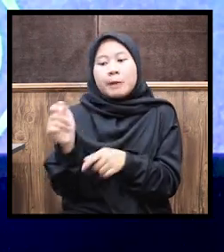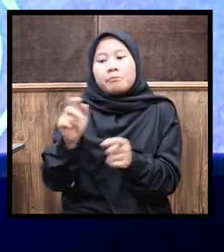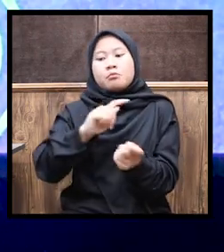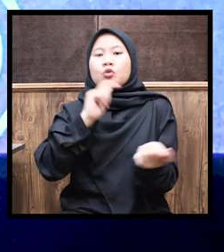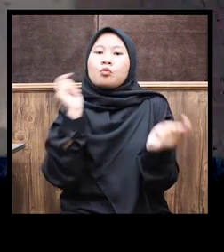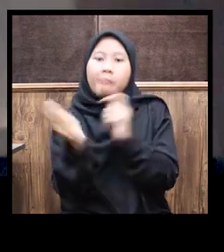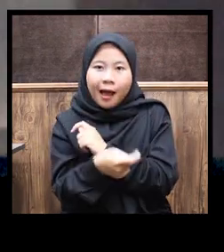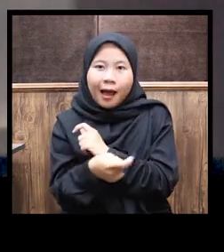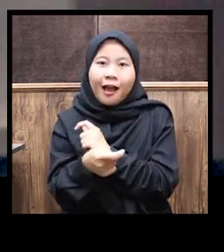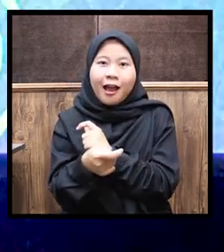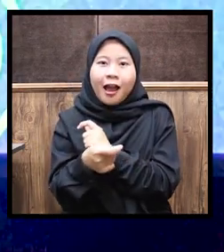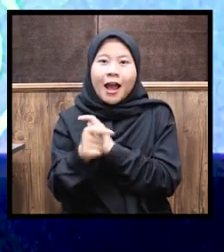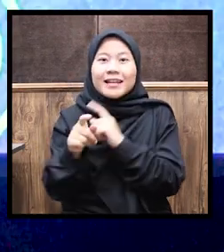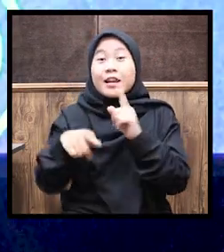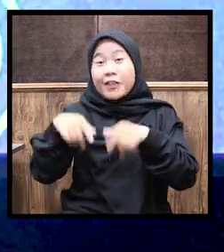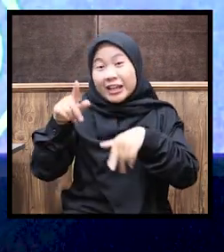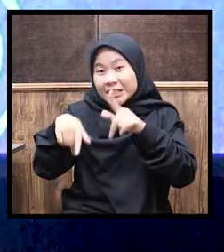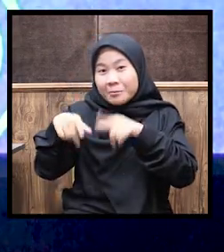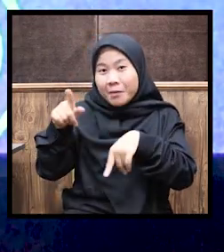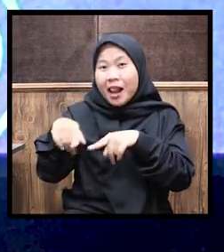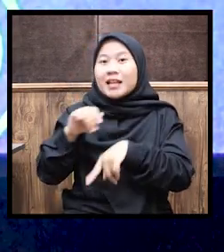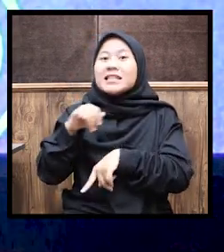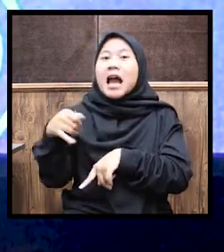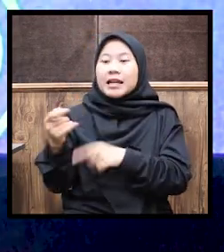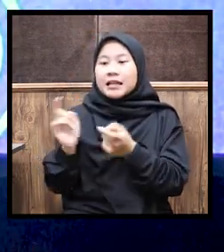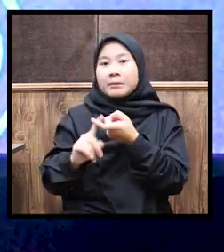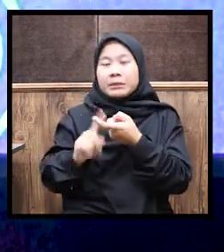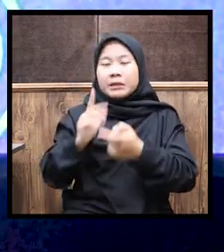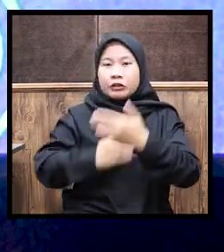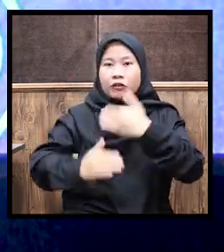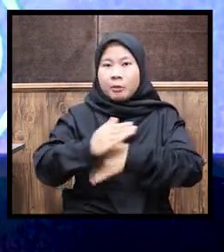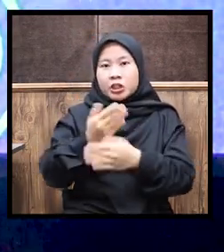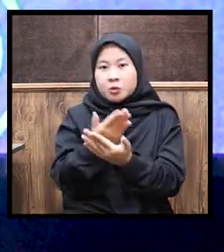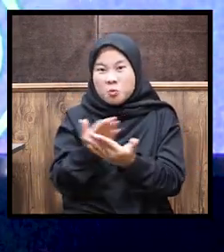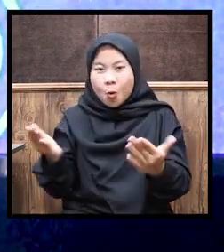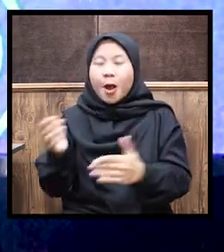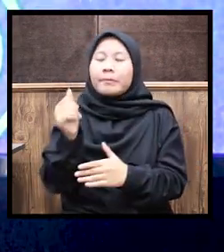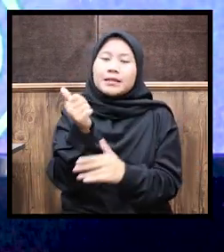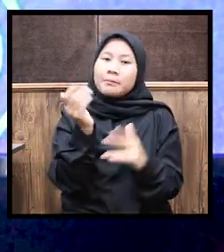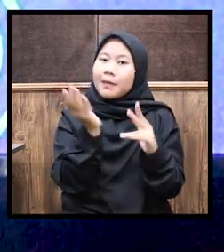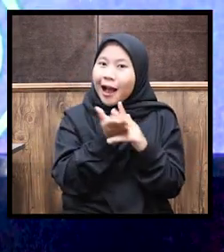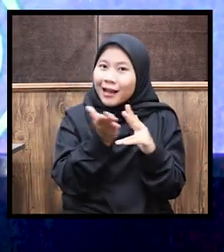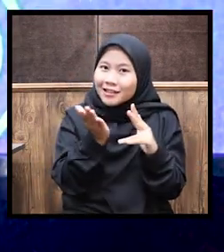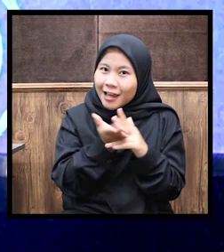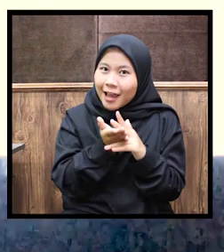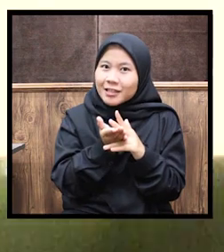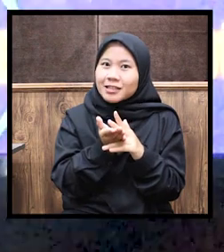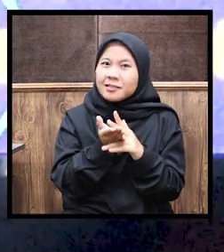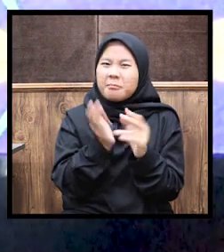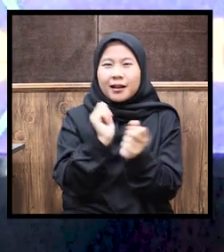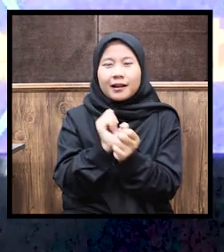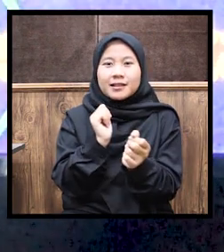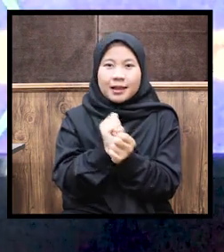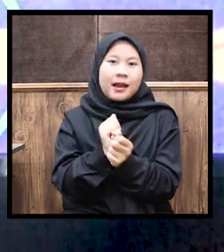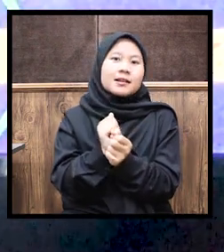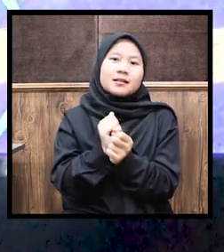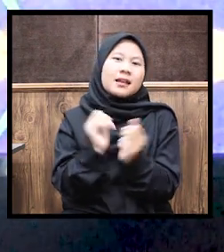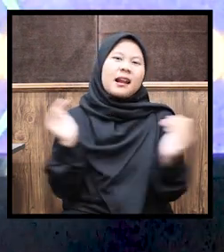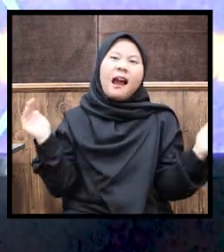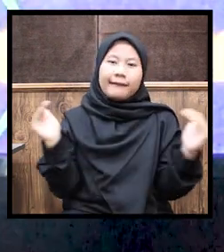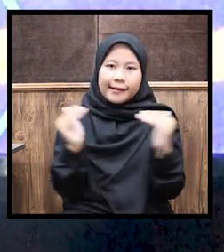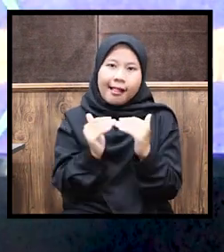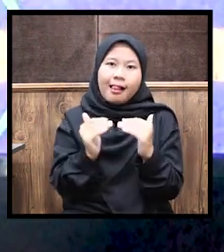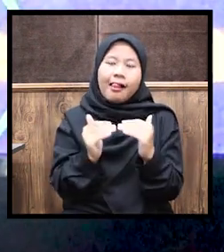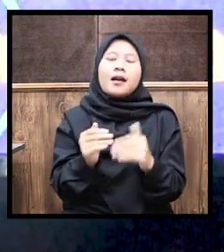Pak ya Sehingga teman-teman di faabel bisa kemudian bisa mengakses ee dunia kerja yang ada karena memang selama